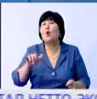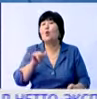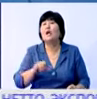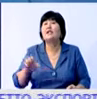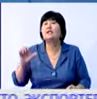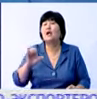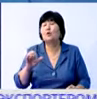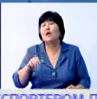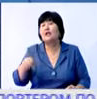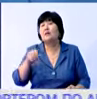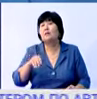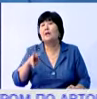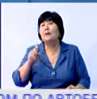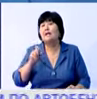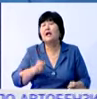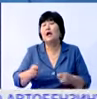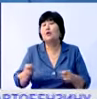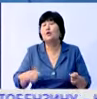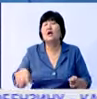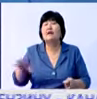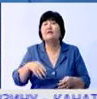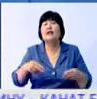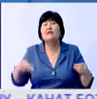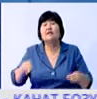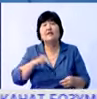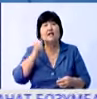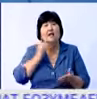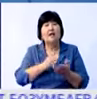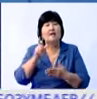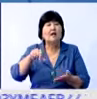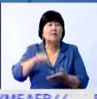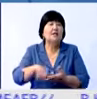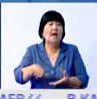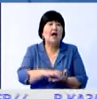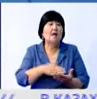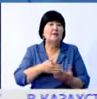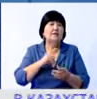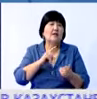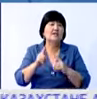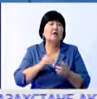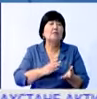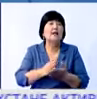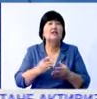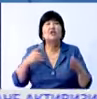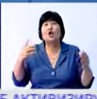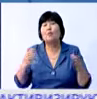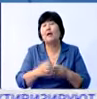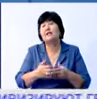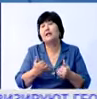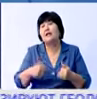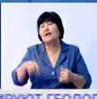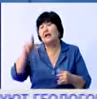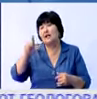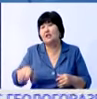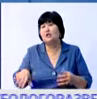sokolov депутаты маслихатов руководители всех ведомств ветераны представители общественного совета политических партий институту гражданское общество